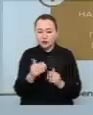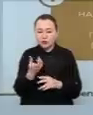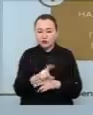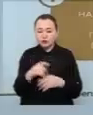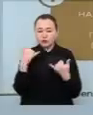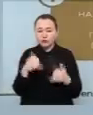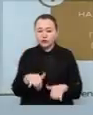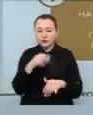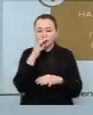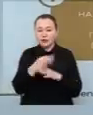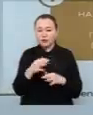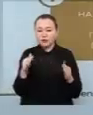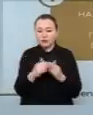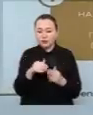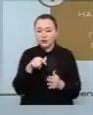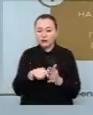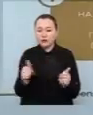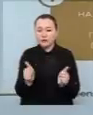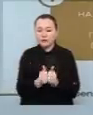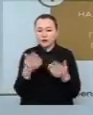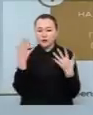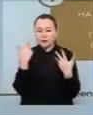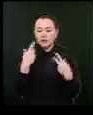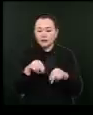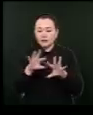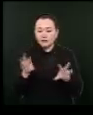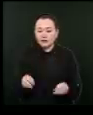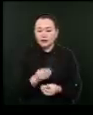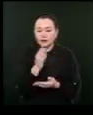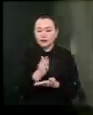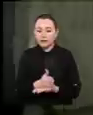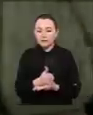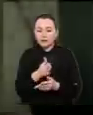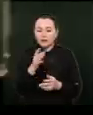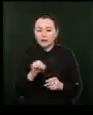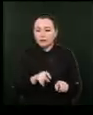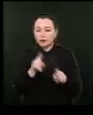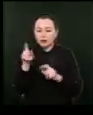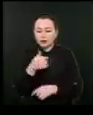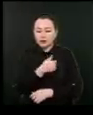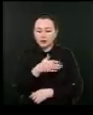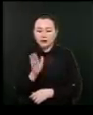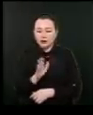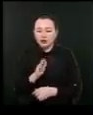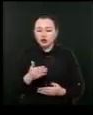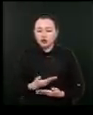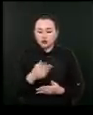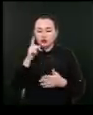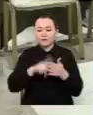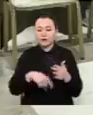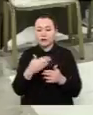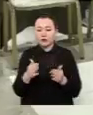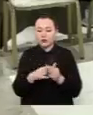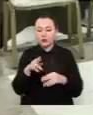удивились. Говорят, их дома находятся возле парков, где есть вся необходимая инфраструктура. И переезжать они не хотят. Жильцы уверены, их дома